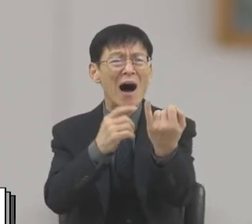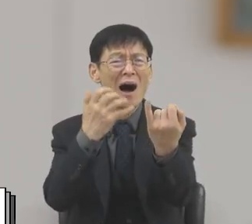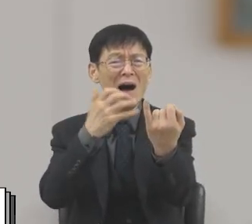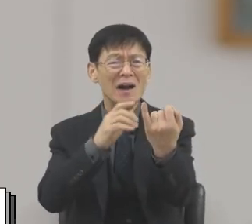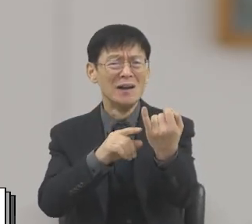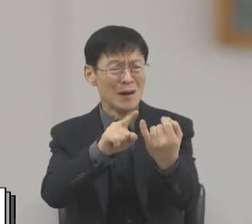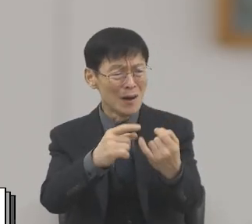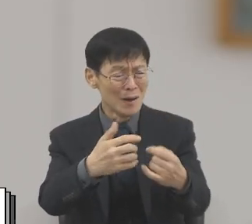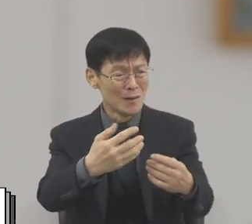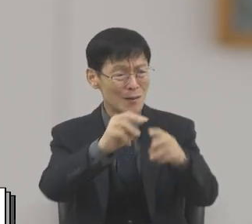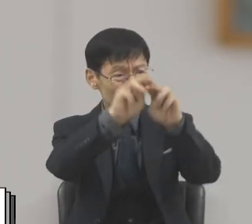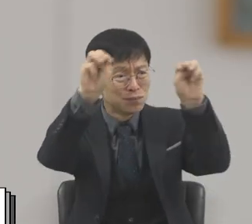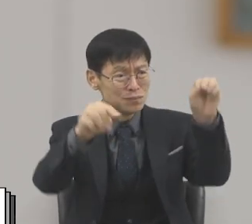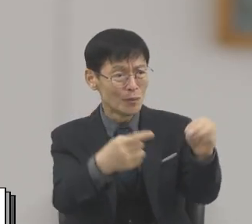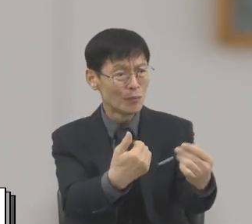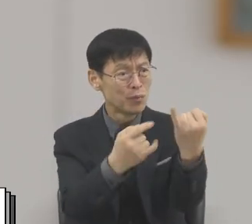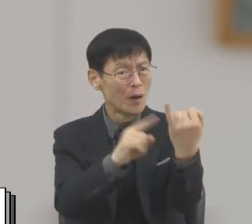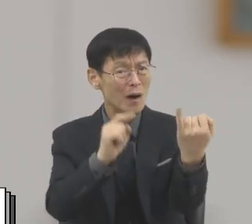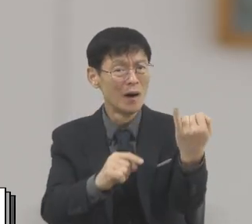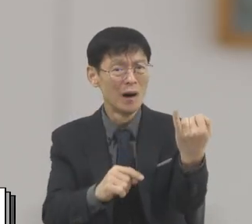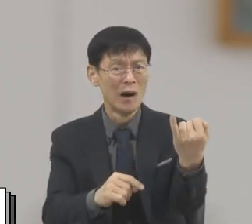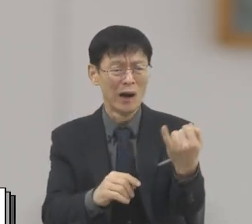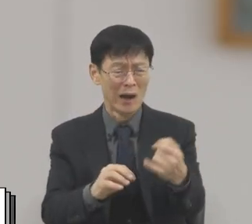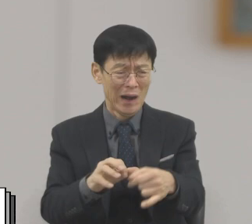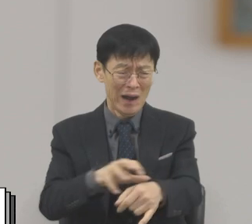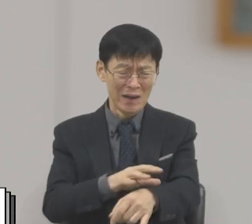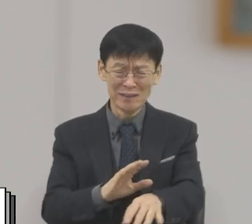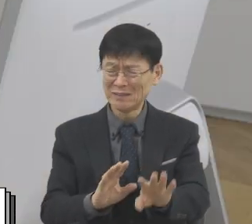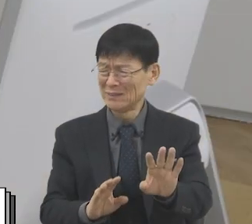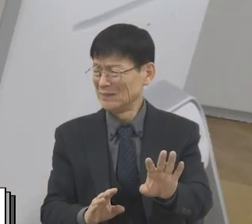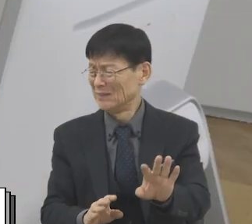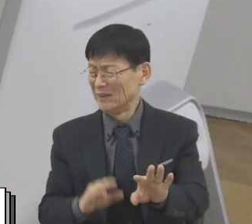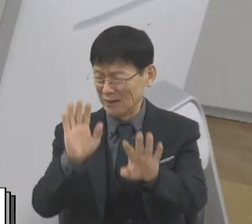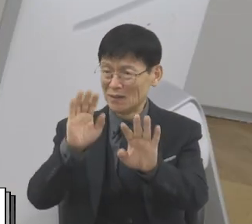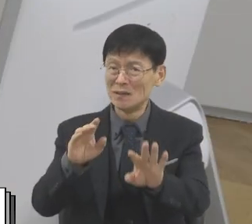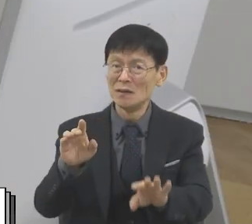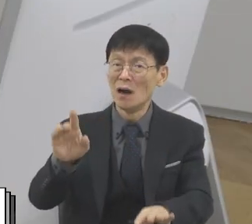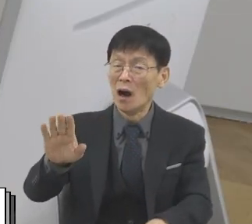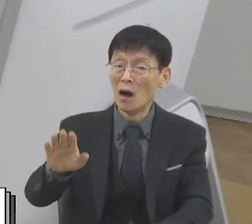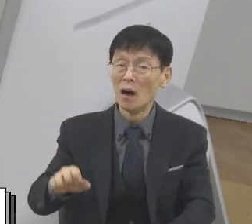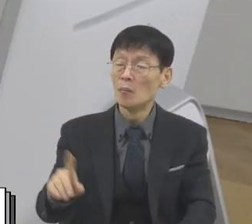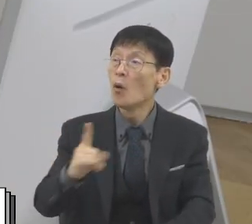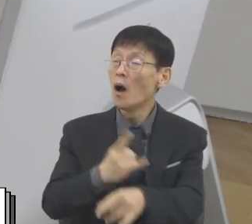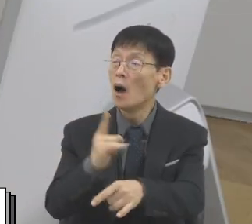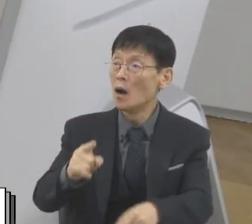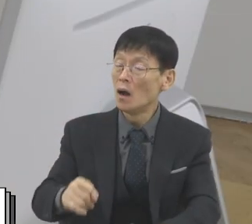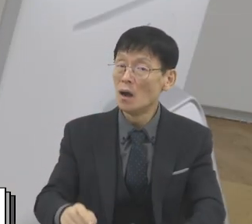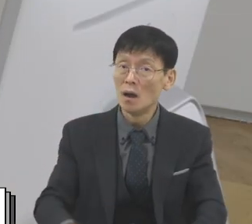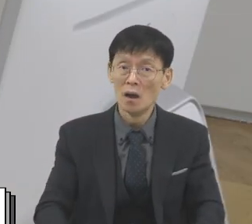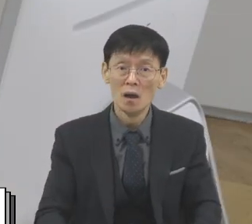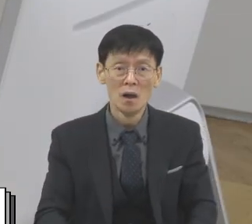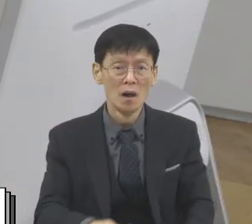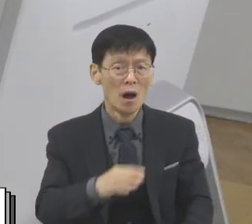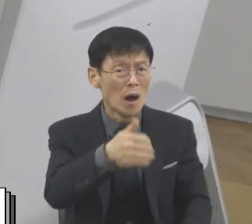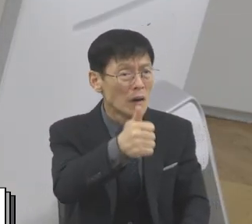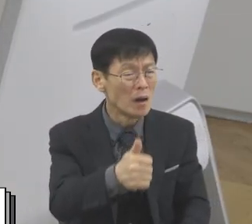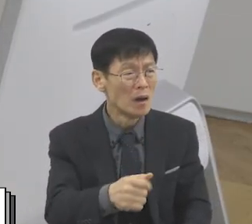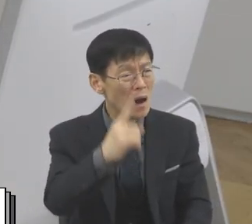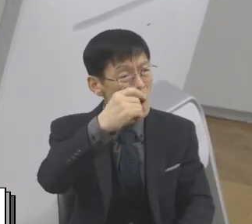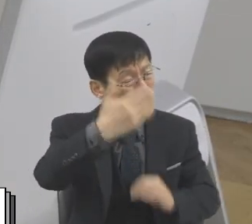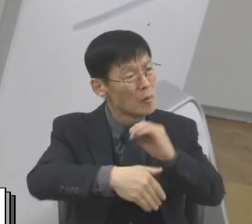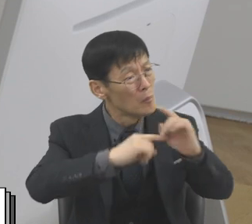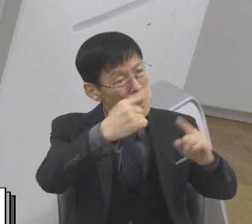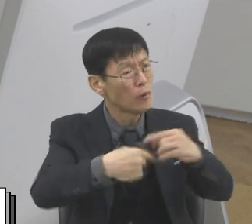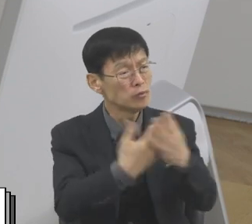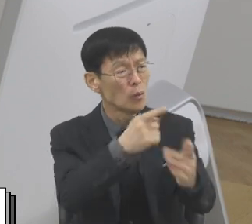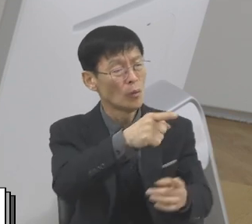아니 뭐 이런 걸 화면 보기로 쓰시지? 진짜 불편하네. 지우 씨, 뭐해? 팀장님, 화면